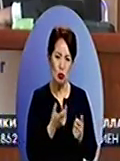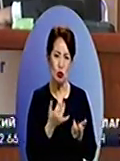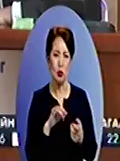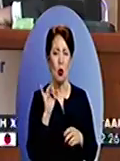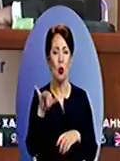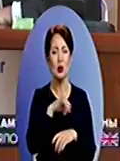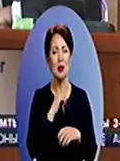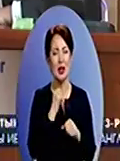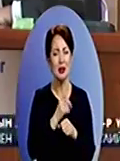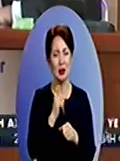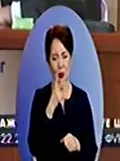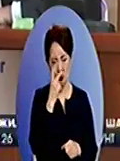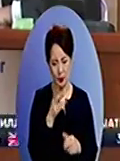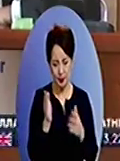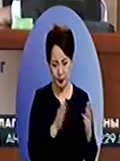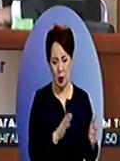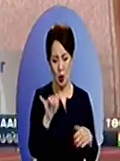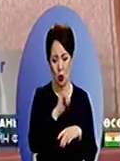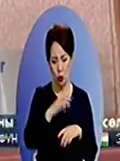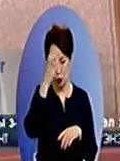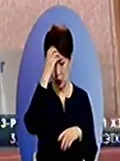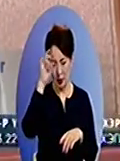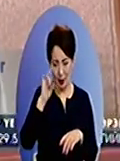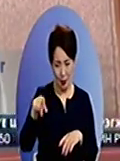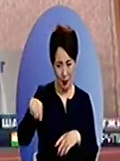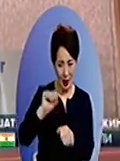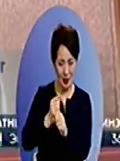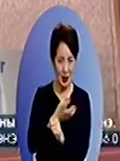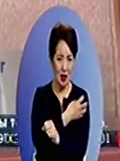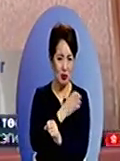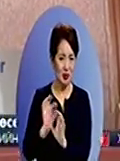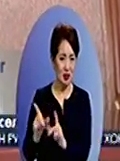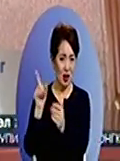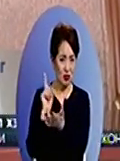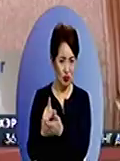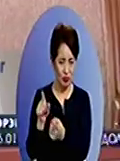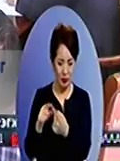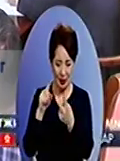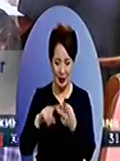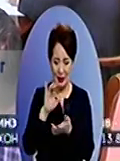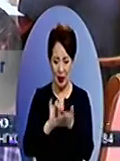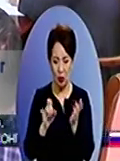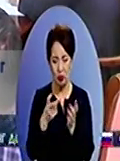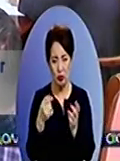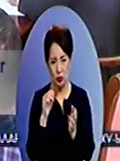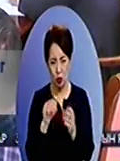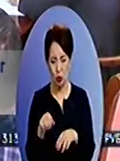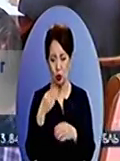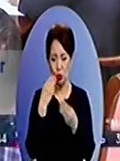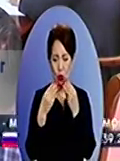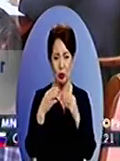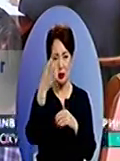хэсгийнхэн үзэж байна. За бас улс төрийн намын хариуцлагыг сайжруулах, санхүүжилтийн зарчмыг тогтоох, шүүх засаглалын хараатус